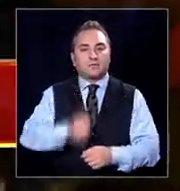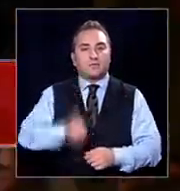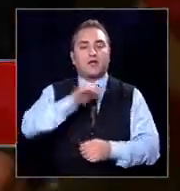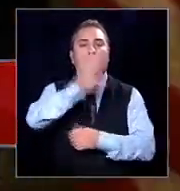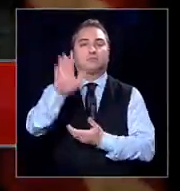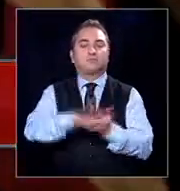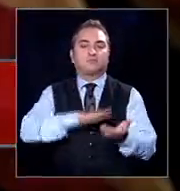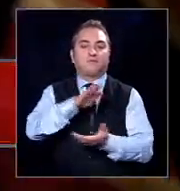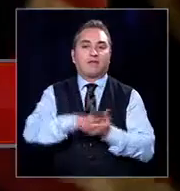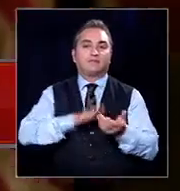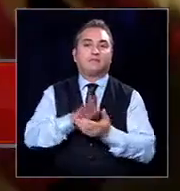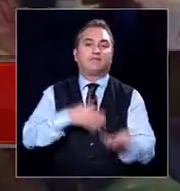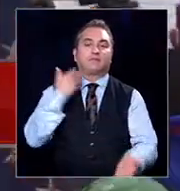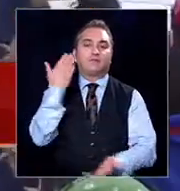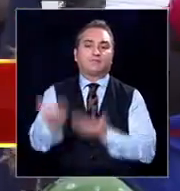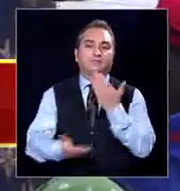kapıldı.